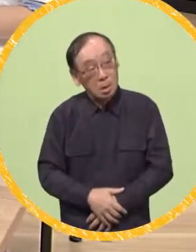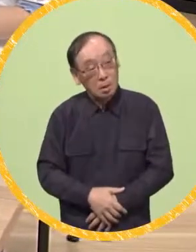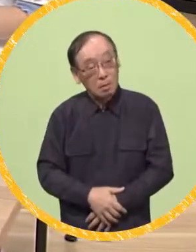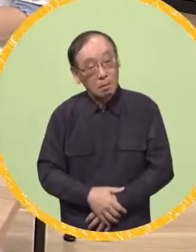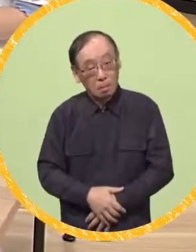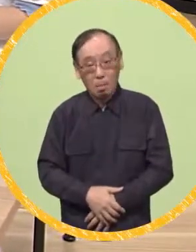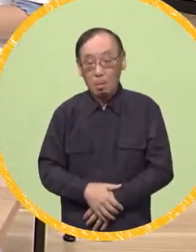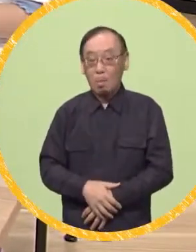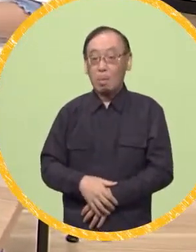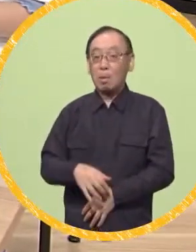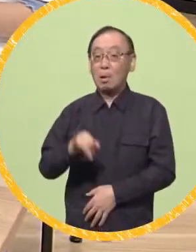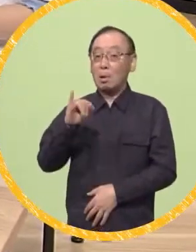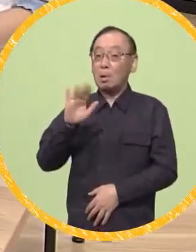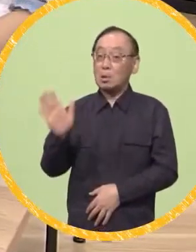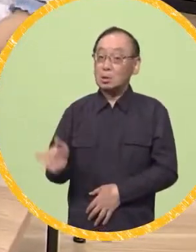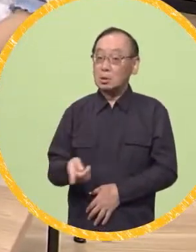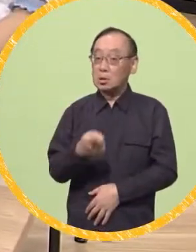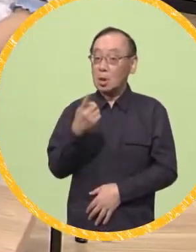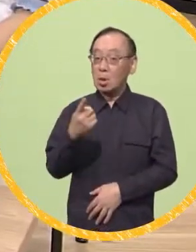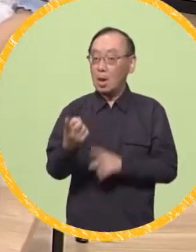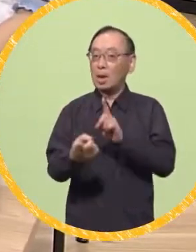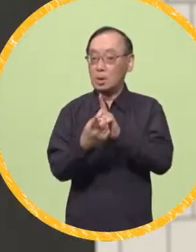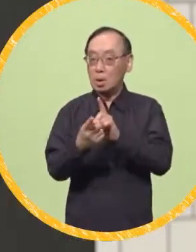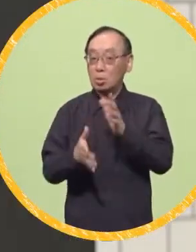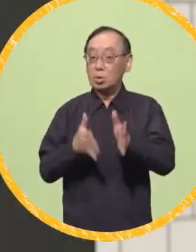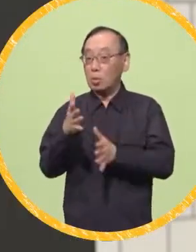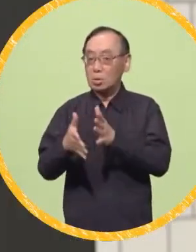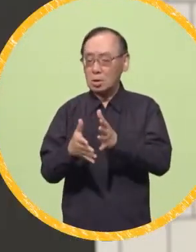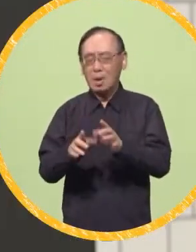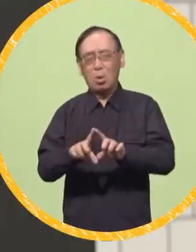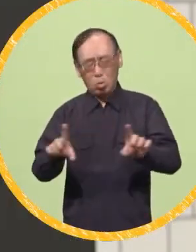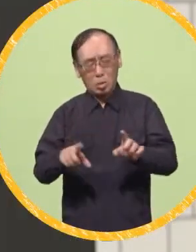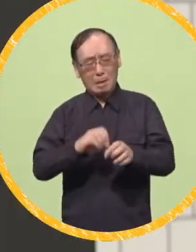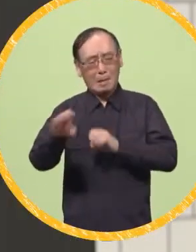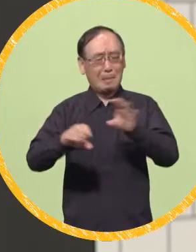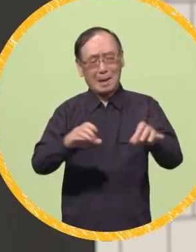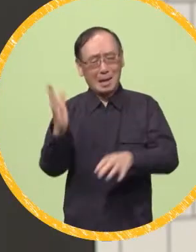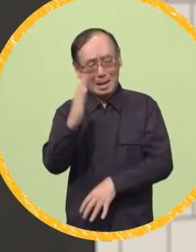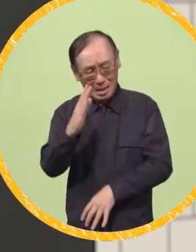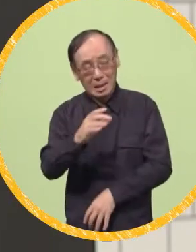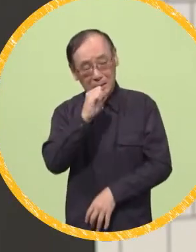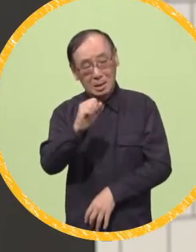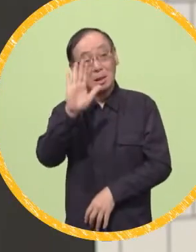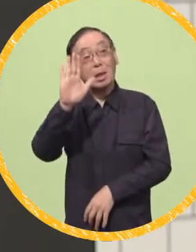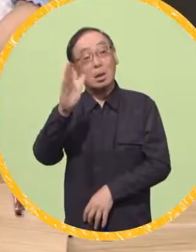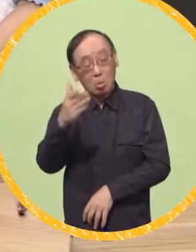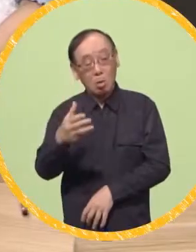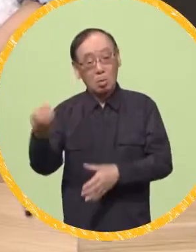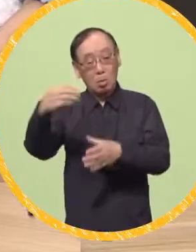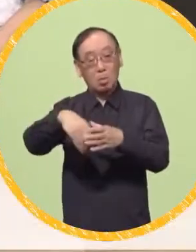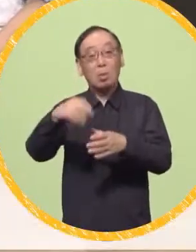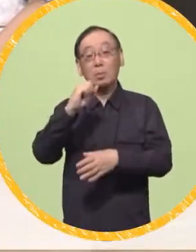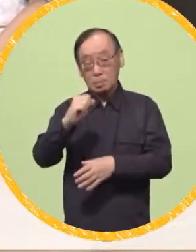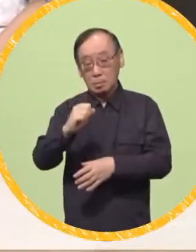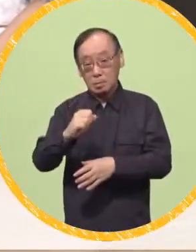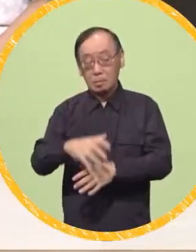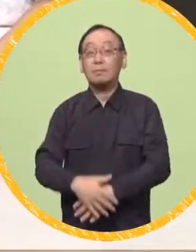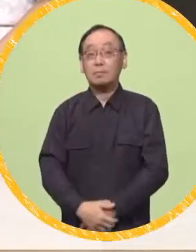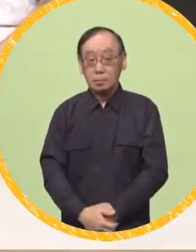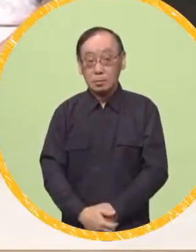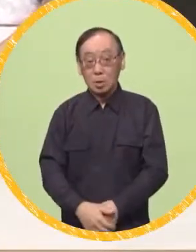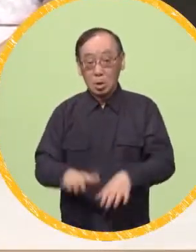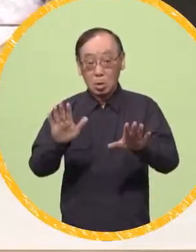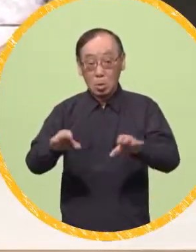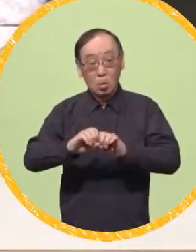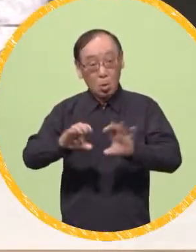相手にしてるスポーツですかそうまあもちろん散らかさないのが一番ですけどねことで今日もお送りしてまいりましたが